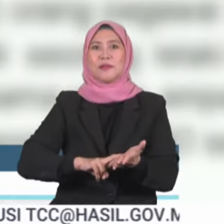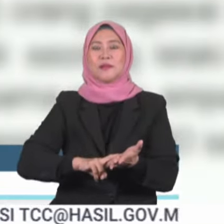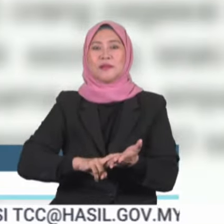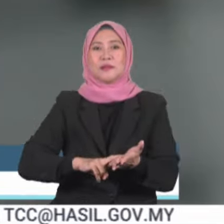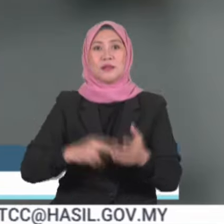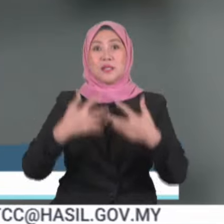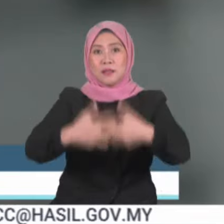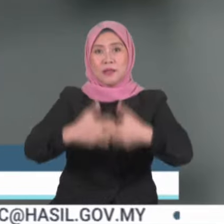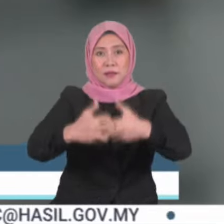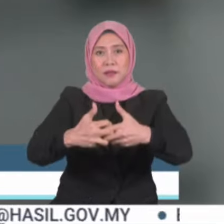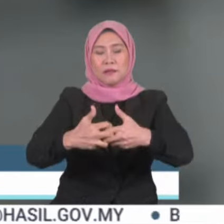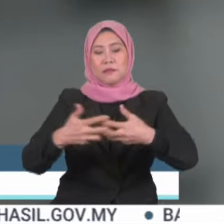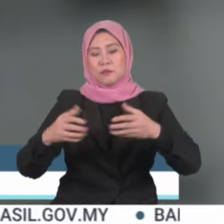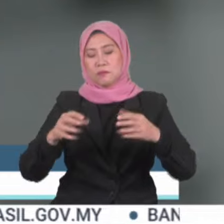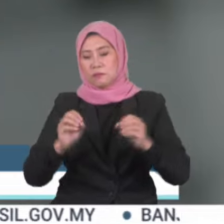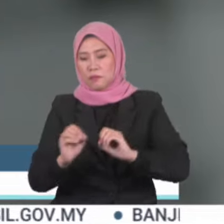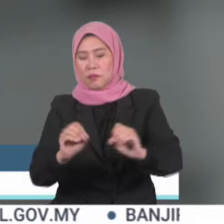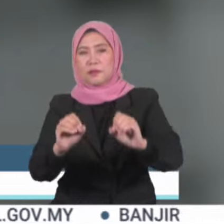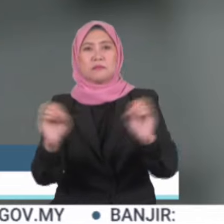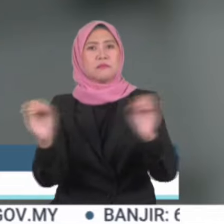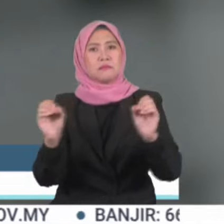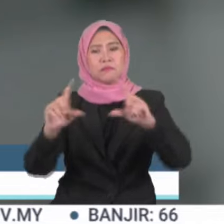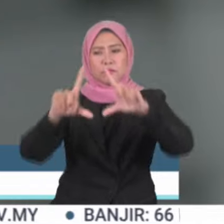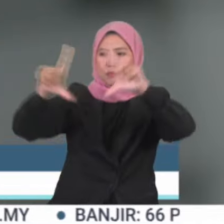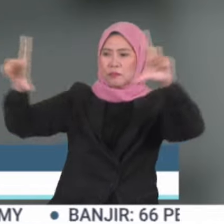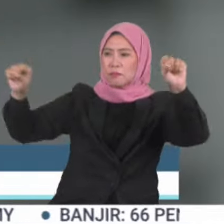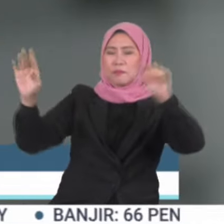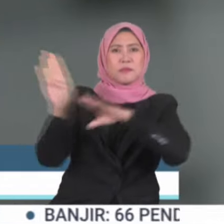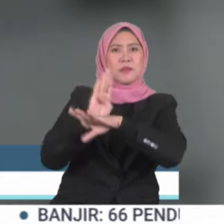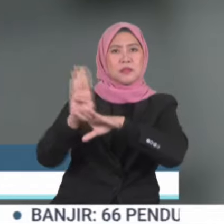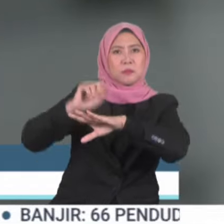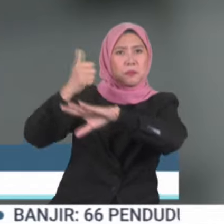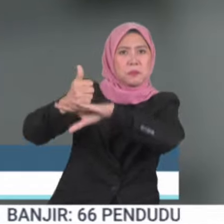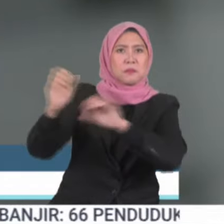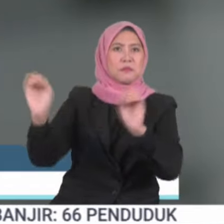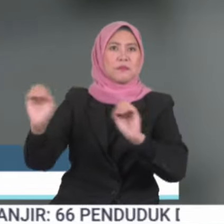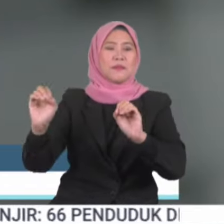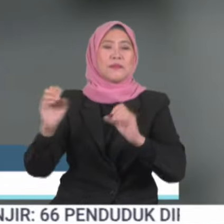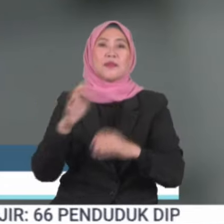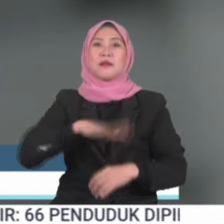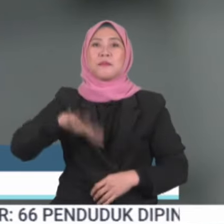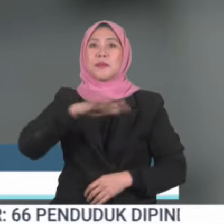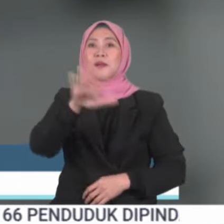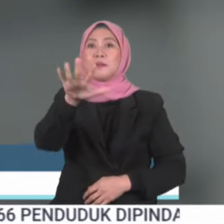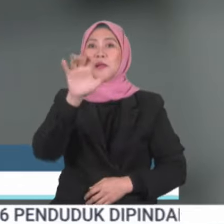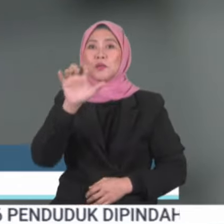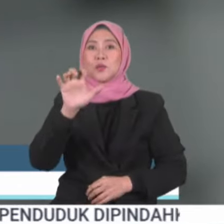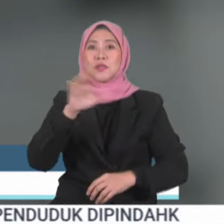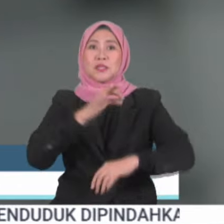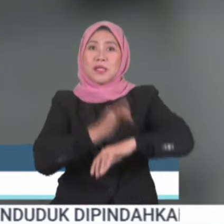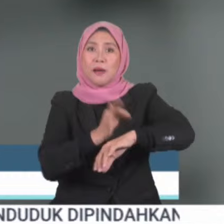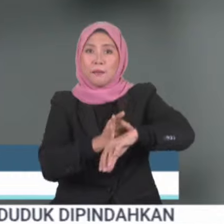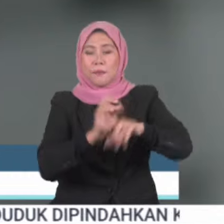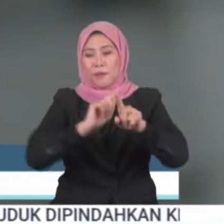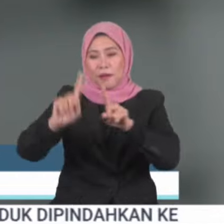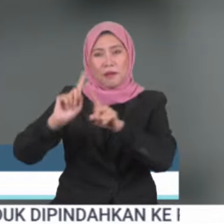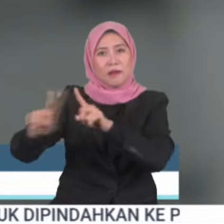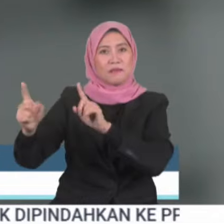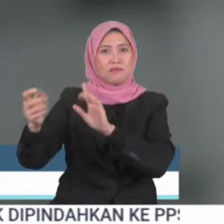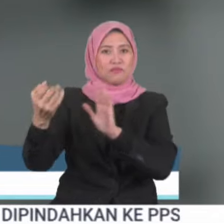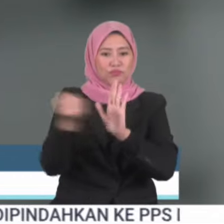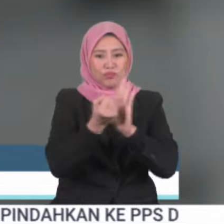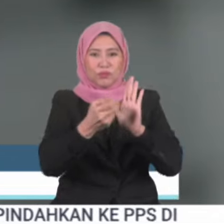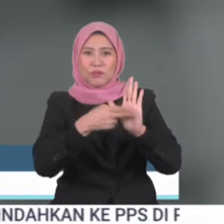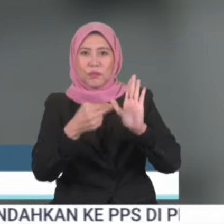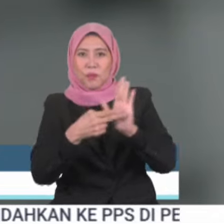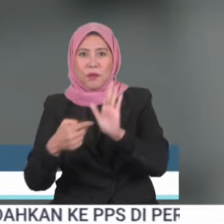yang beroperasi tanpa sebarang papan tanda perniagaan. Hampir 500 unit jam tangan pelbagai model berjenama